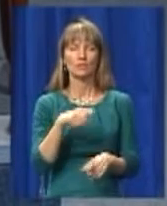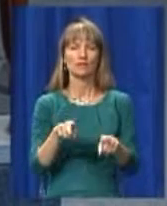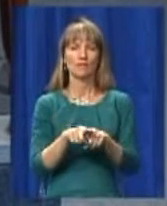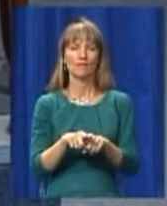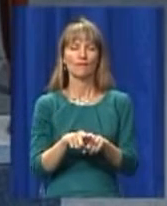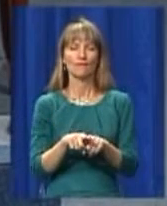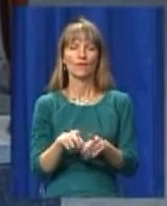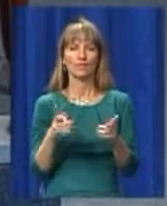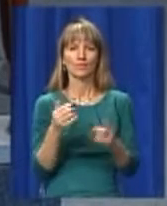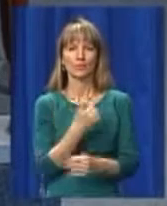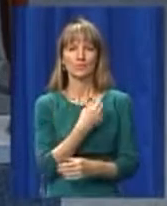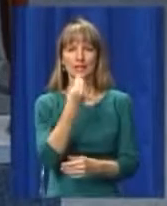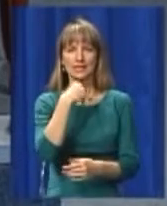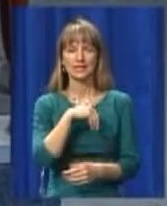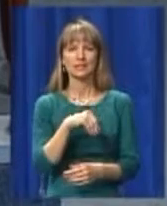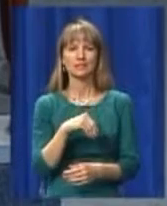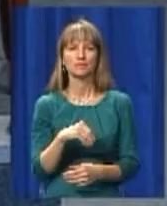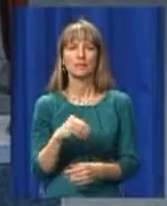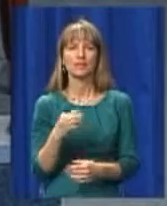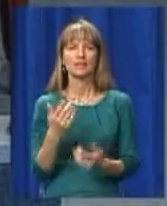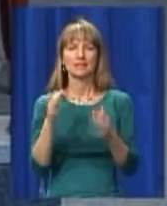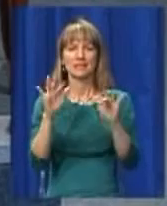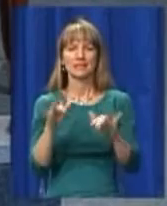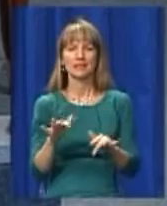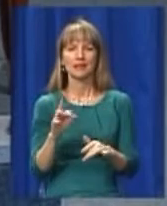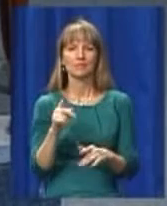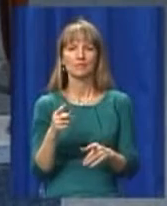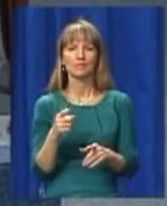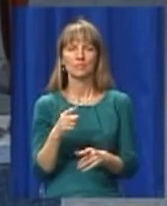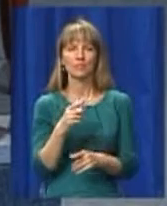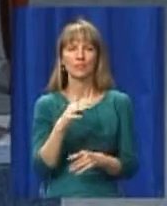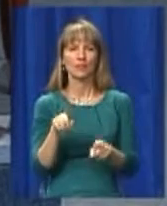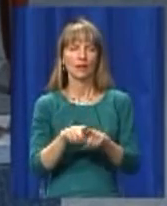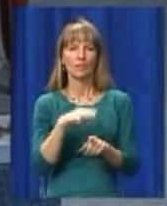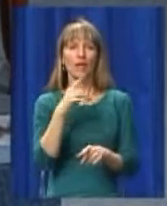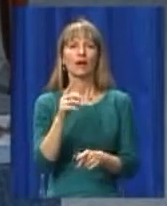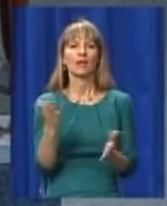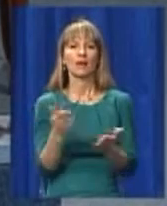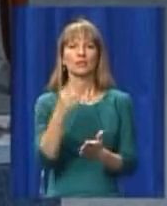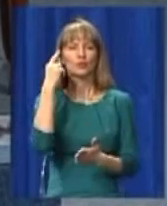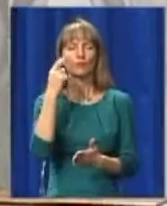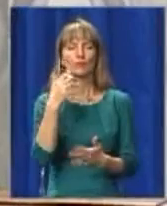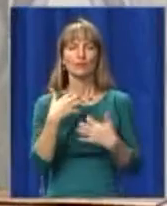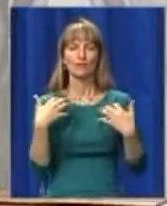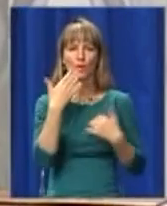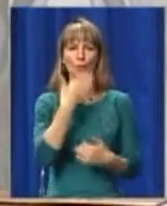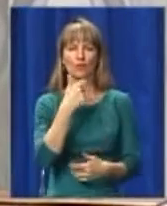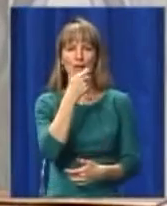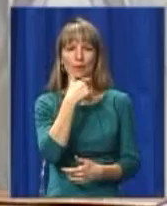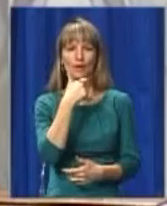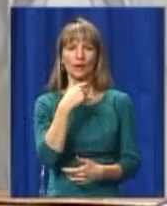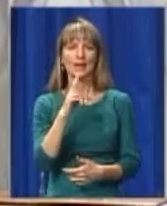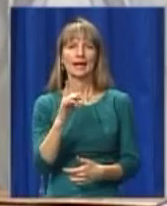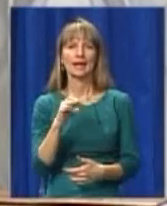не було з вікном. А яка сніжинка. А як ти думаєш, що тварини полюбляють взагалі морозиво, там,